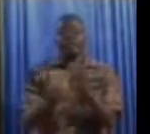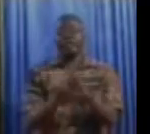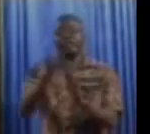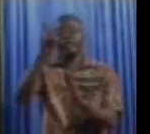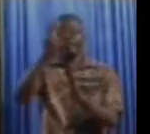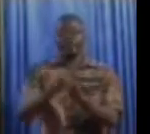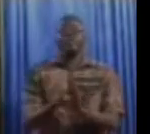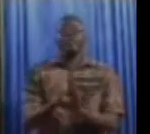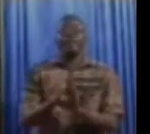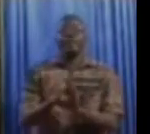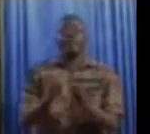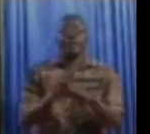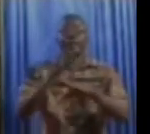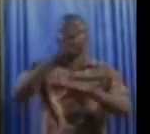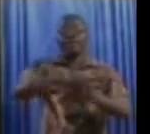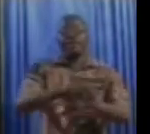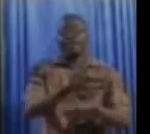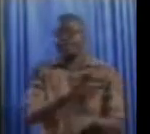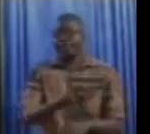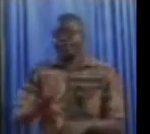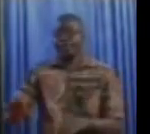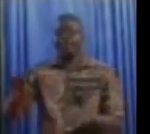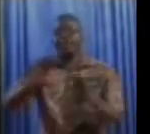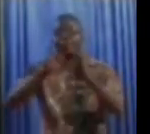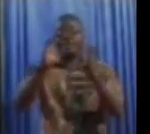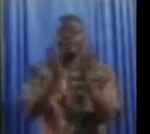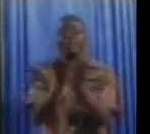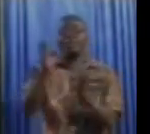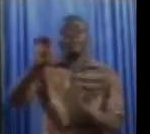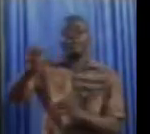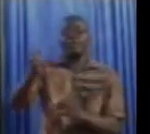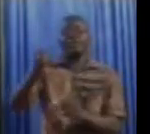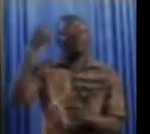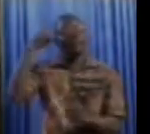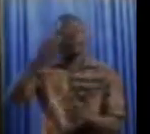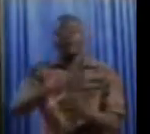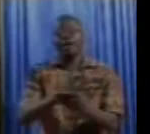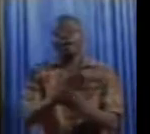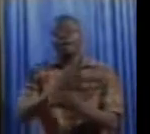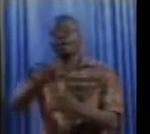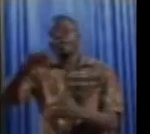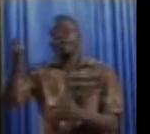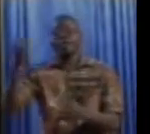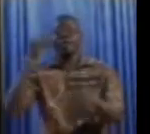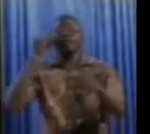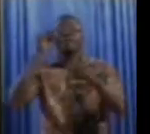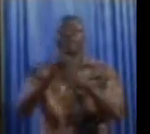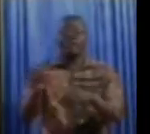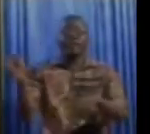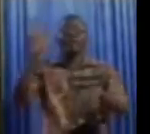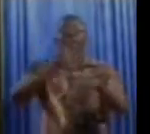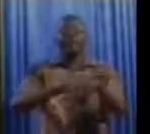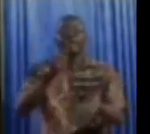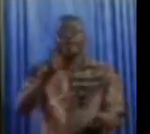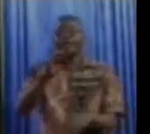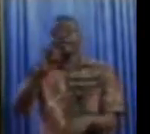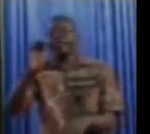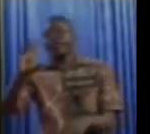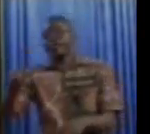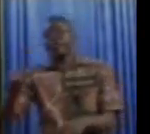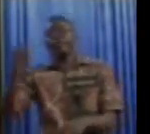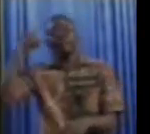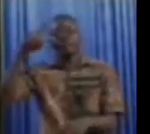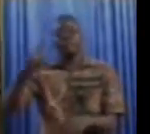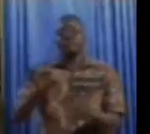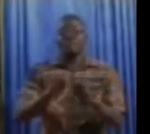développement à travers l'alphabétisation des communautés, tels sont entre autres les objectifs que s'est fixé la FILO, la foire internationale